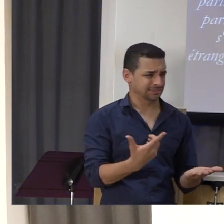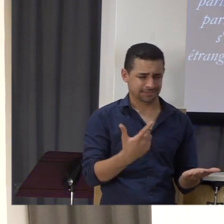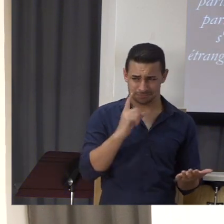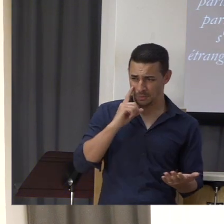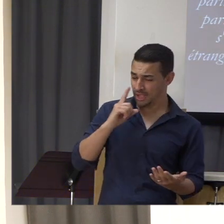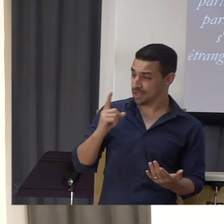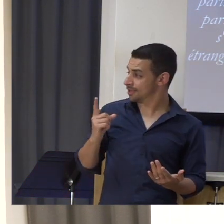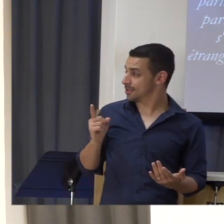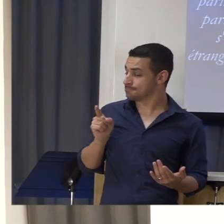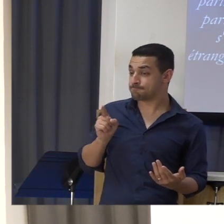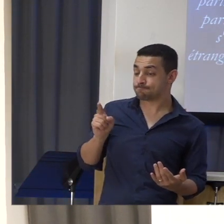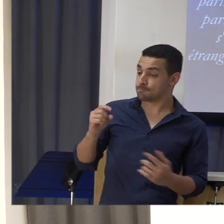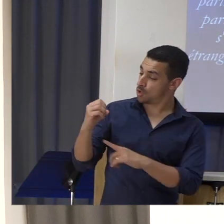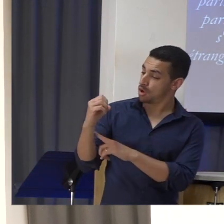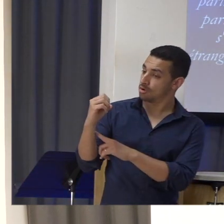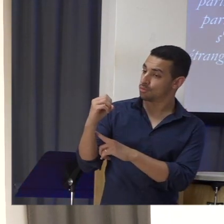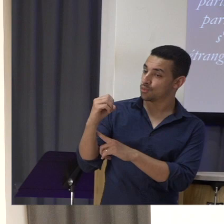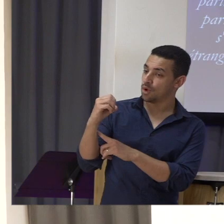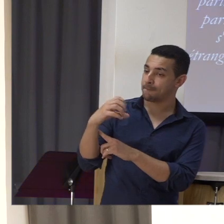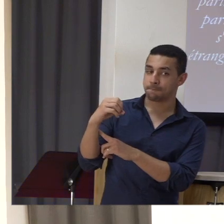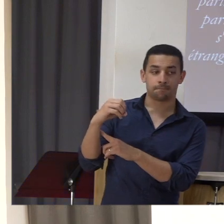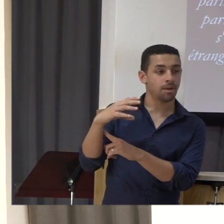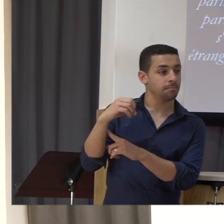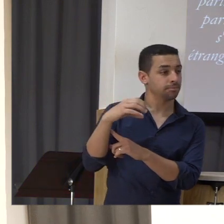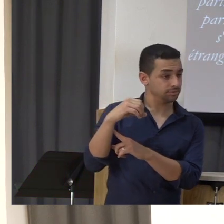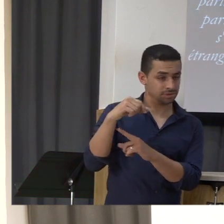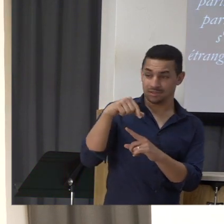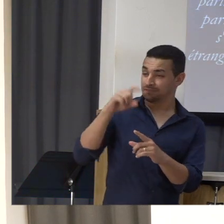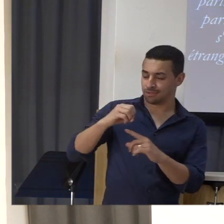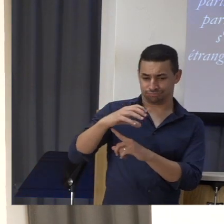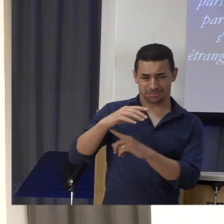la lumière que produit la lampe est une lumière limitée.